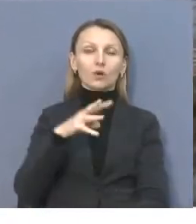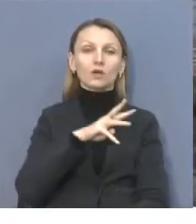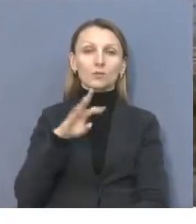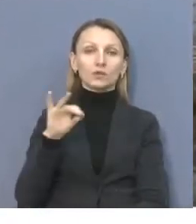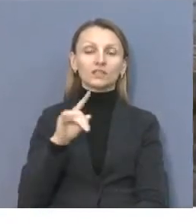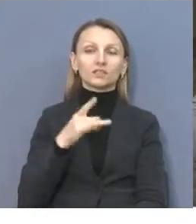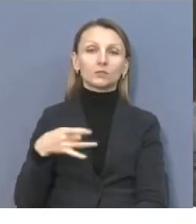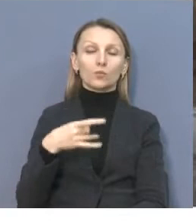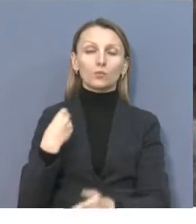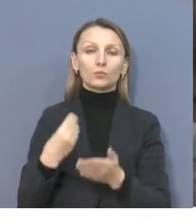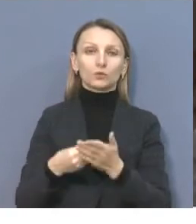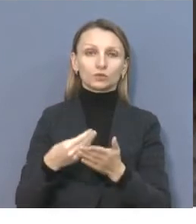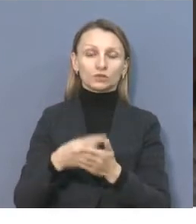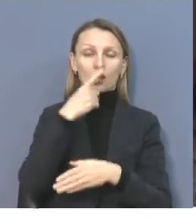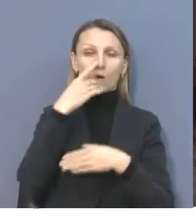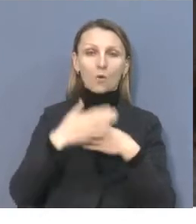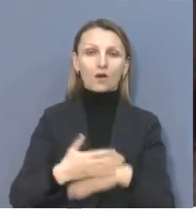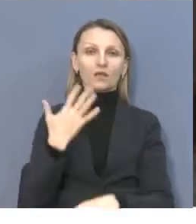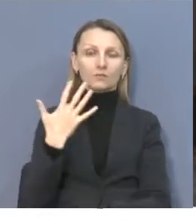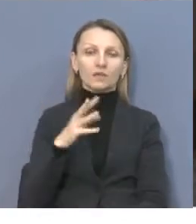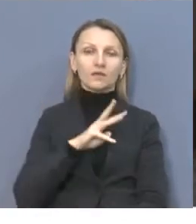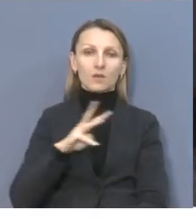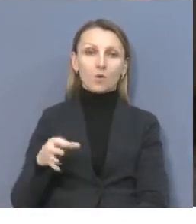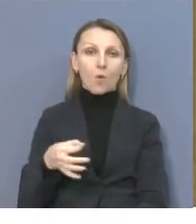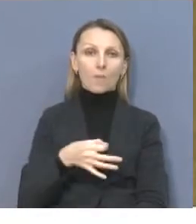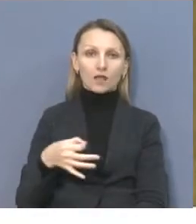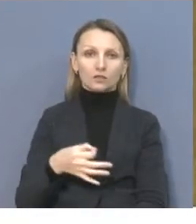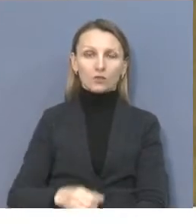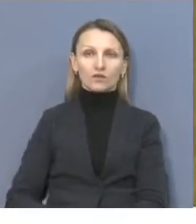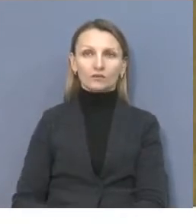республиканского бюджета порядка пяти миллионов областного